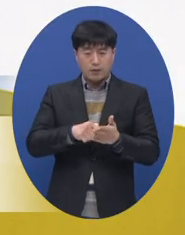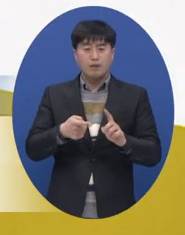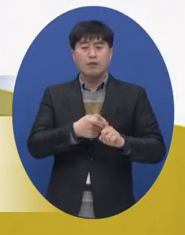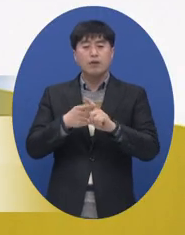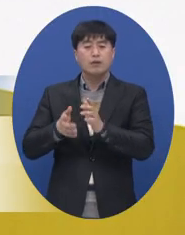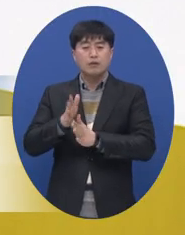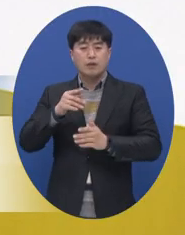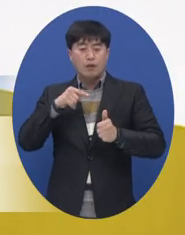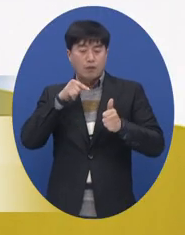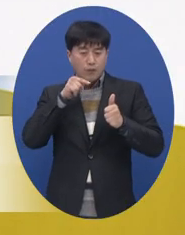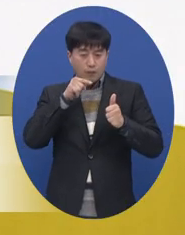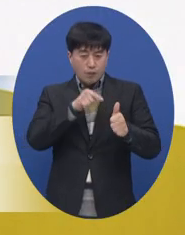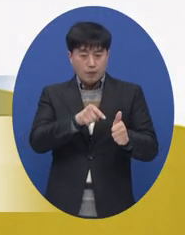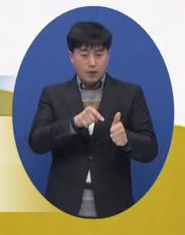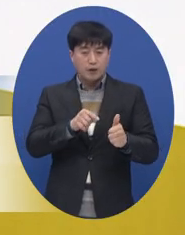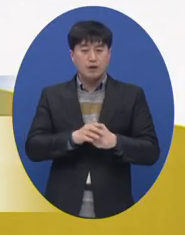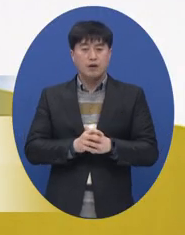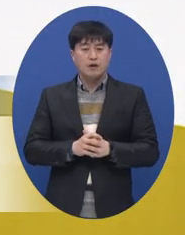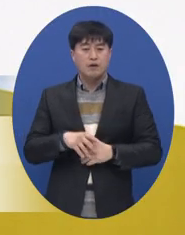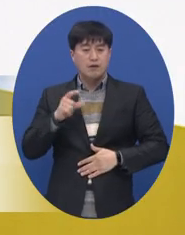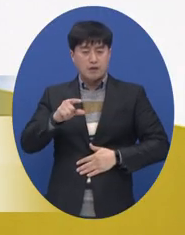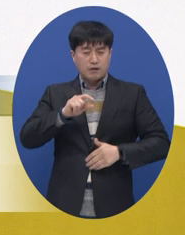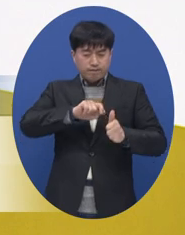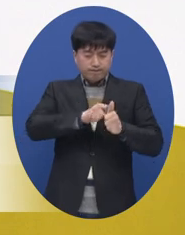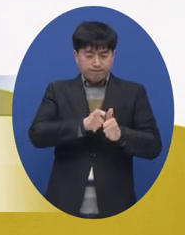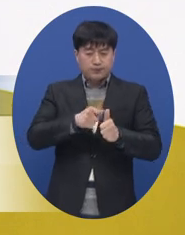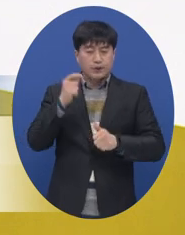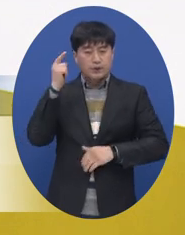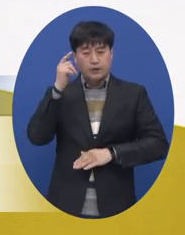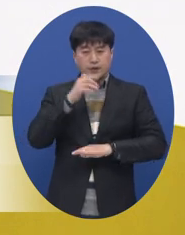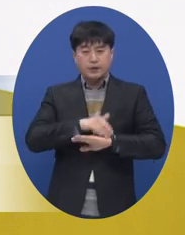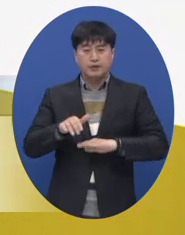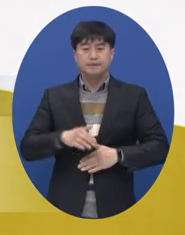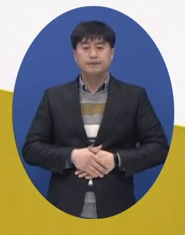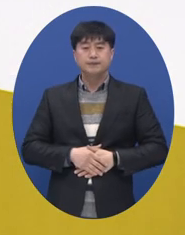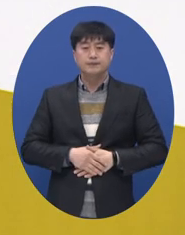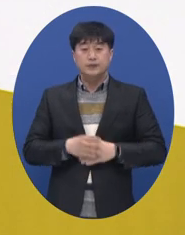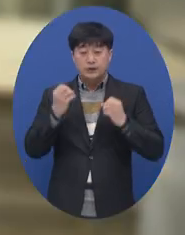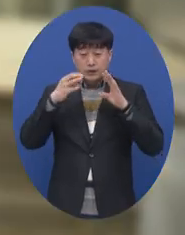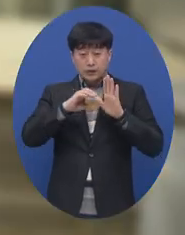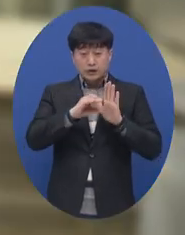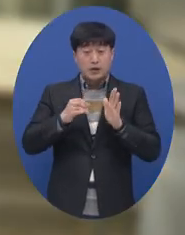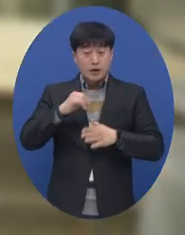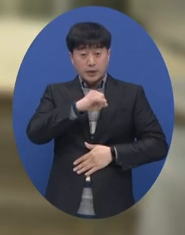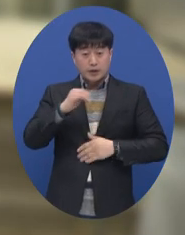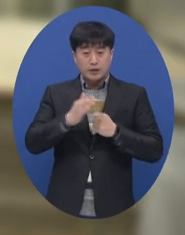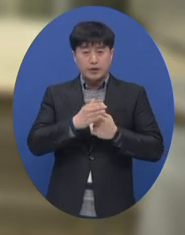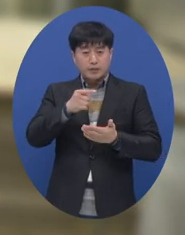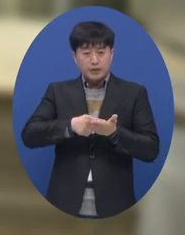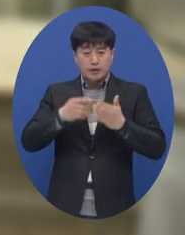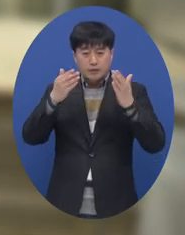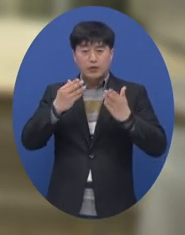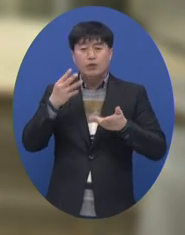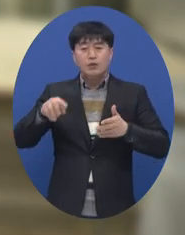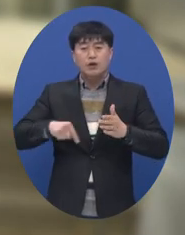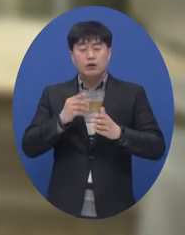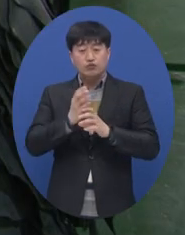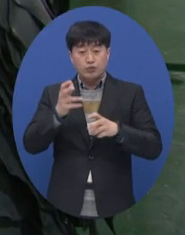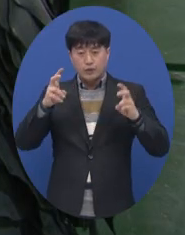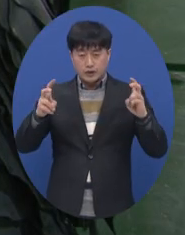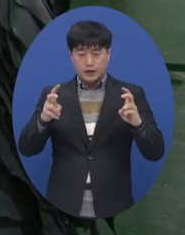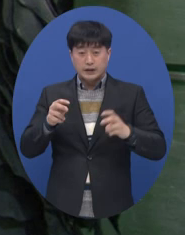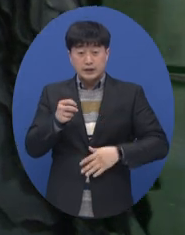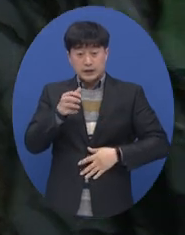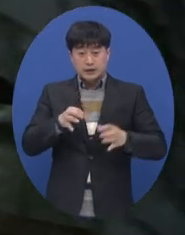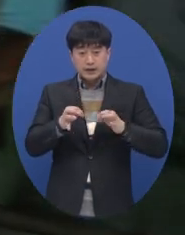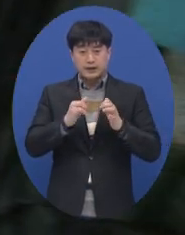이번 상 발견 실 관객 0 고발도 강력한 제재 조치를 취하도록 하겠습니다 신종 코로나 바이러스 로 피해를 입은